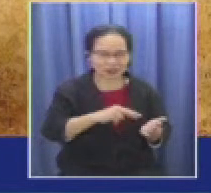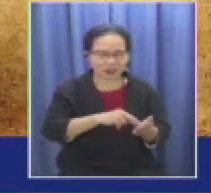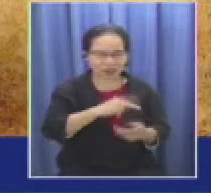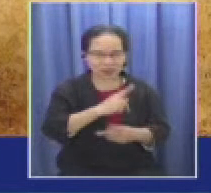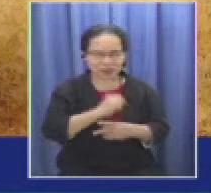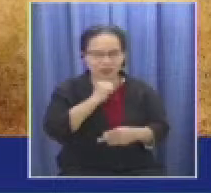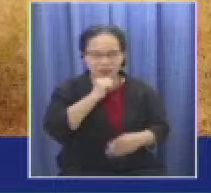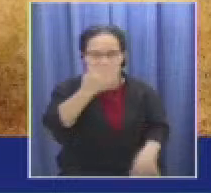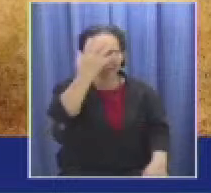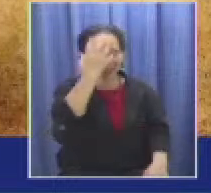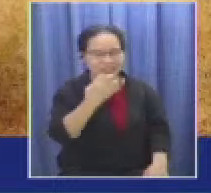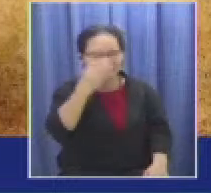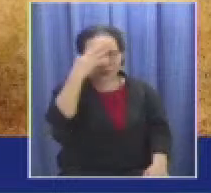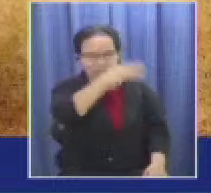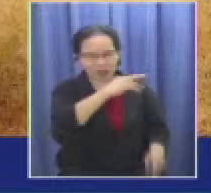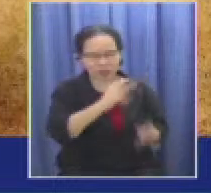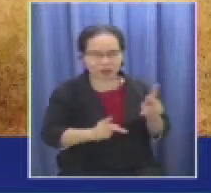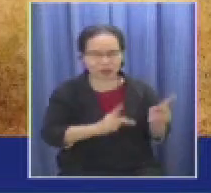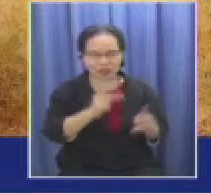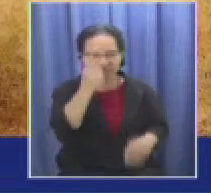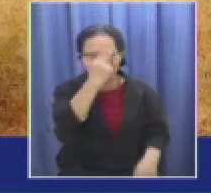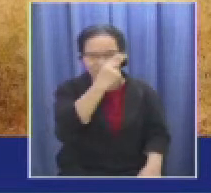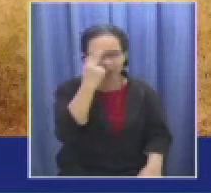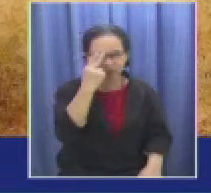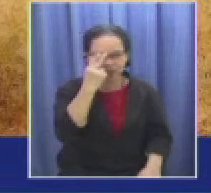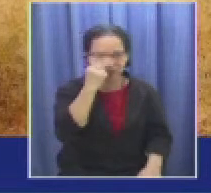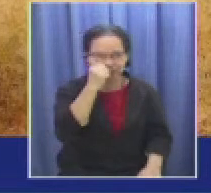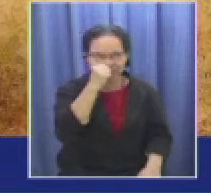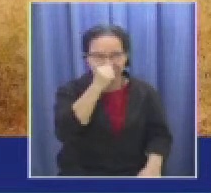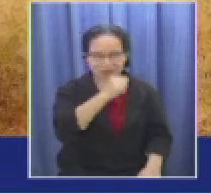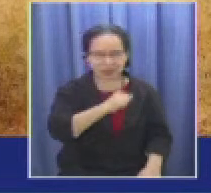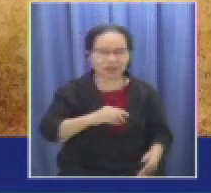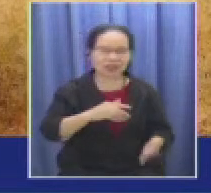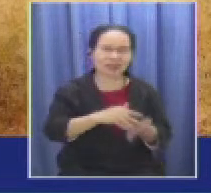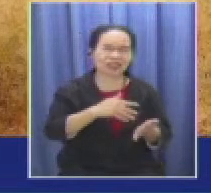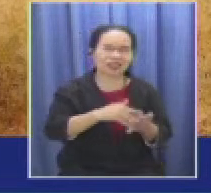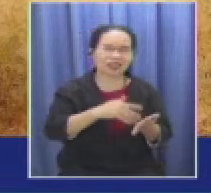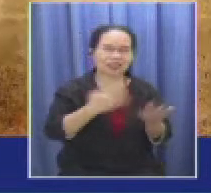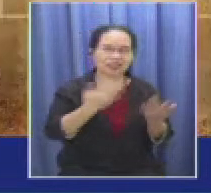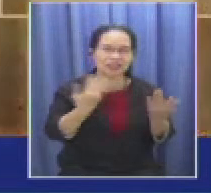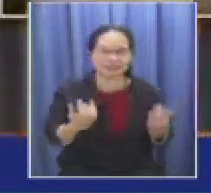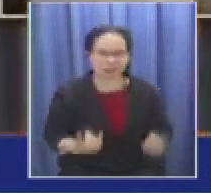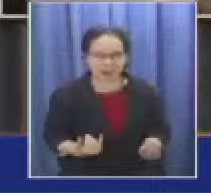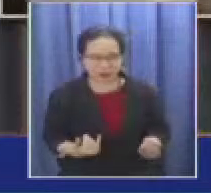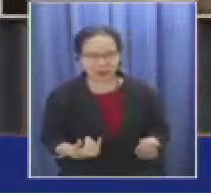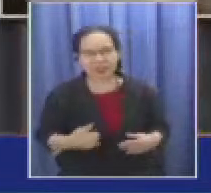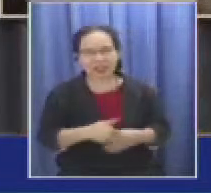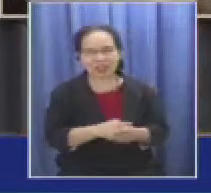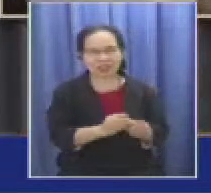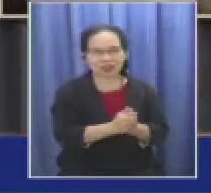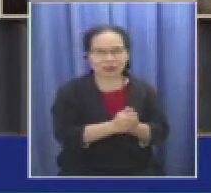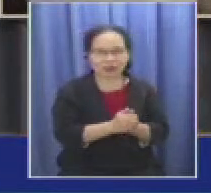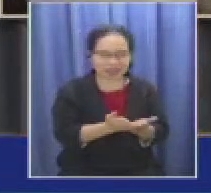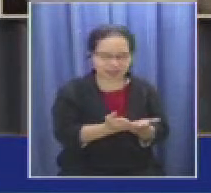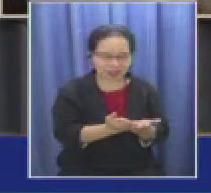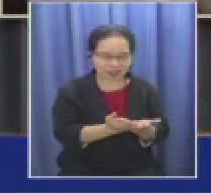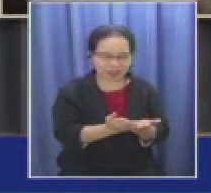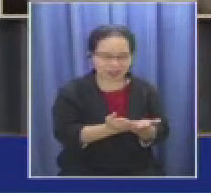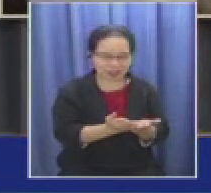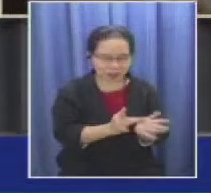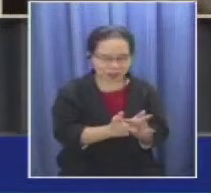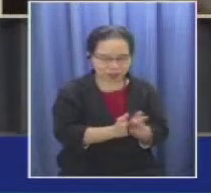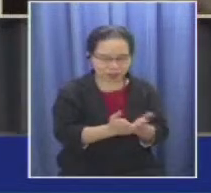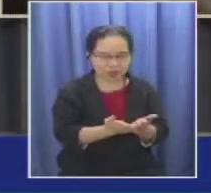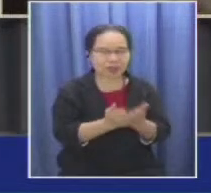adwama obegya bonefo boni fi won so wa asase su nyina bompaye maye. Efiri na ekopem na da nyina